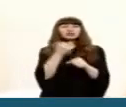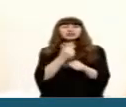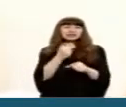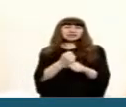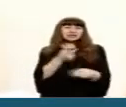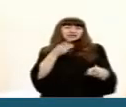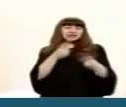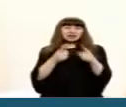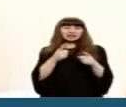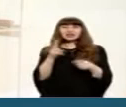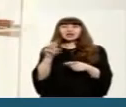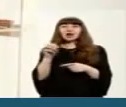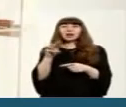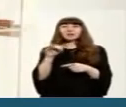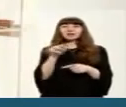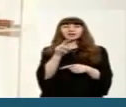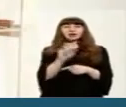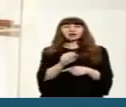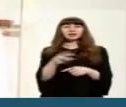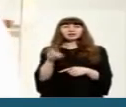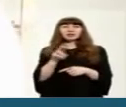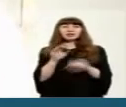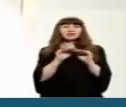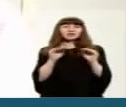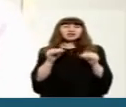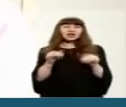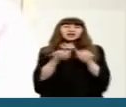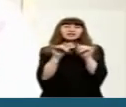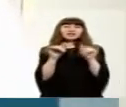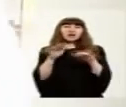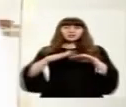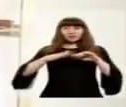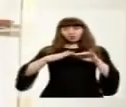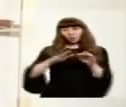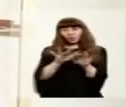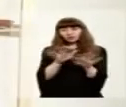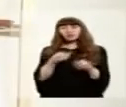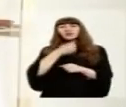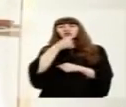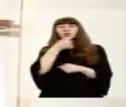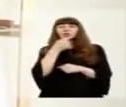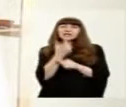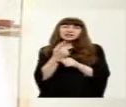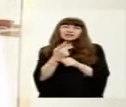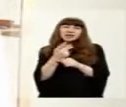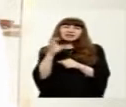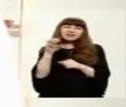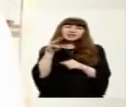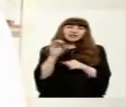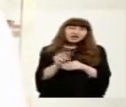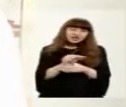превращает ее в настоящую керамику. Во-первых, для детей это развивает мелкую моторику. Для взрослых это, наверное, снятие